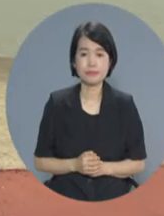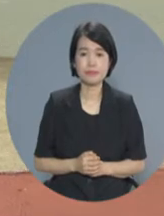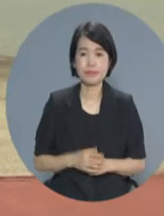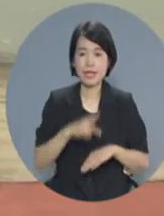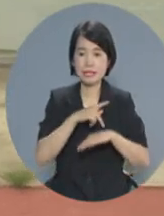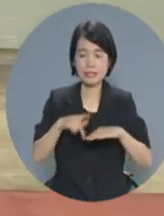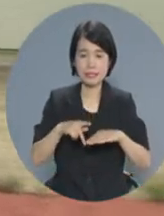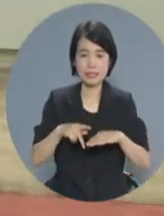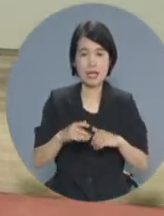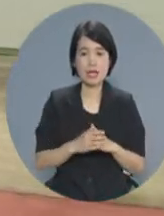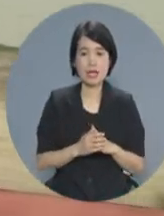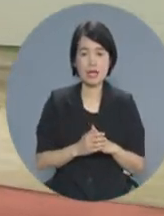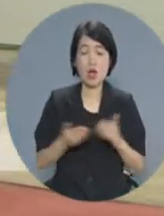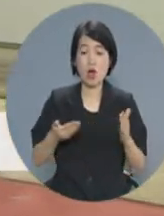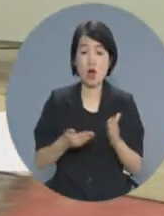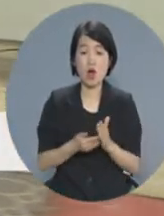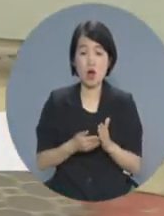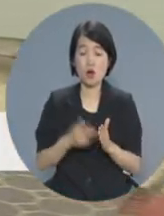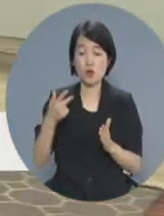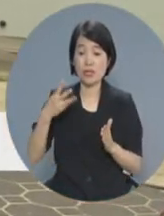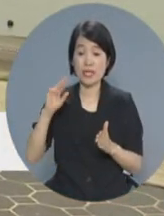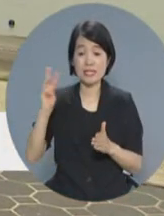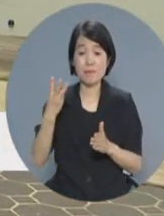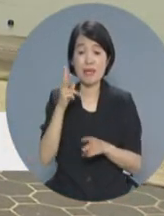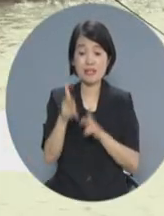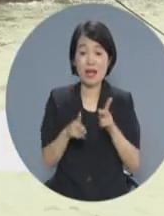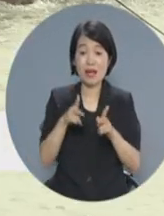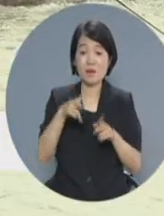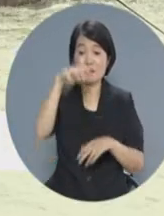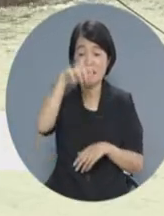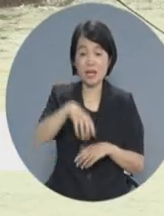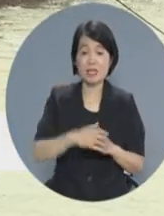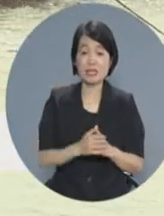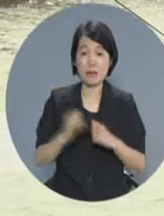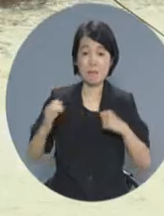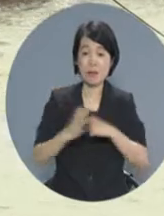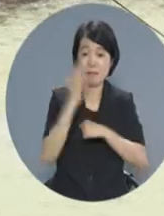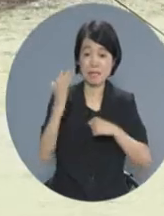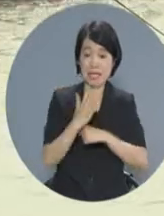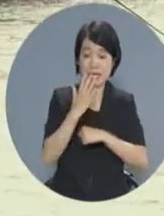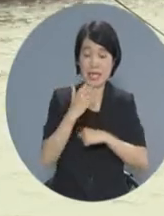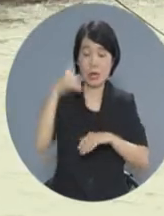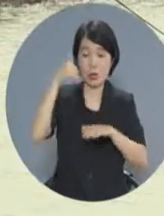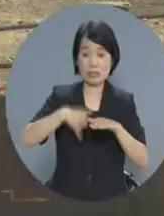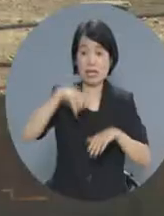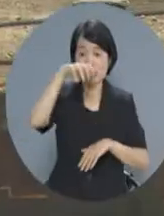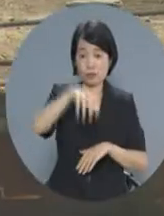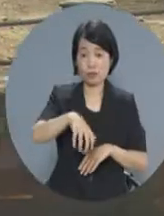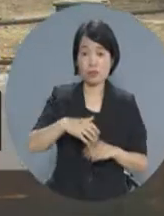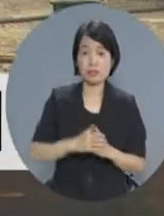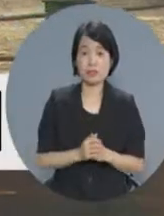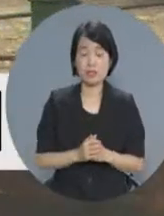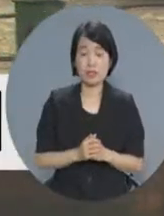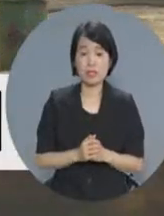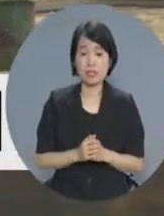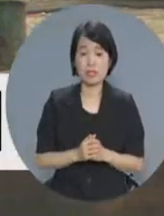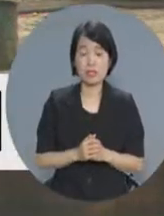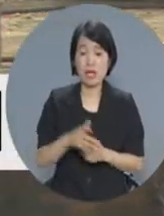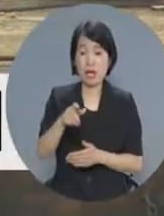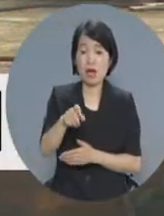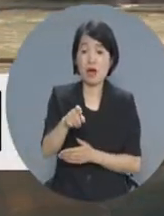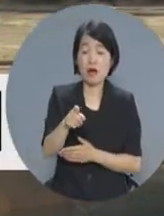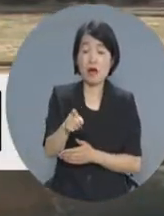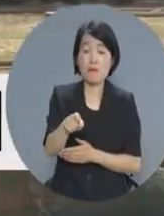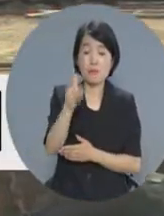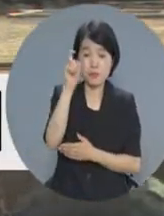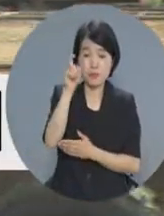신안군 오도항 어촌 뉴딜 300 사업 현장입니다. 방파제 공사가 한창입니다. 그런데 준설선 위에서 일하고